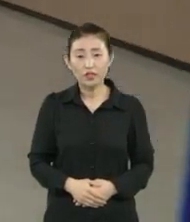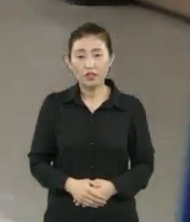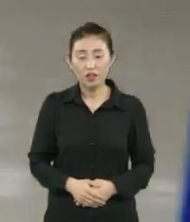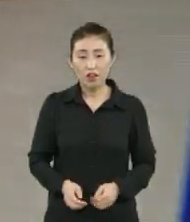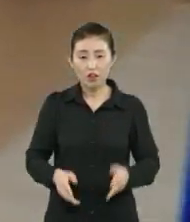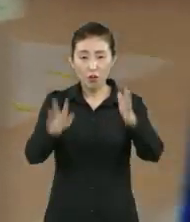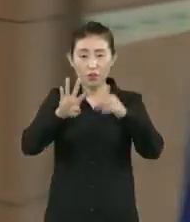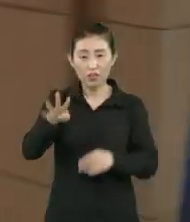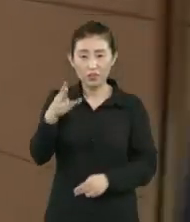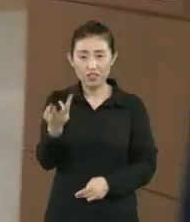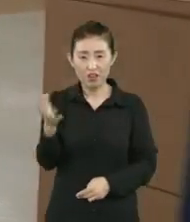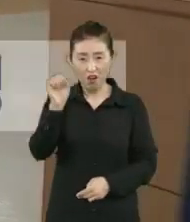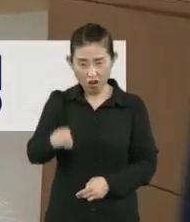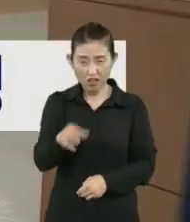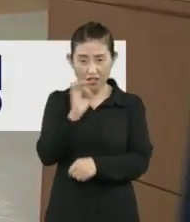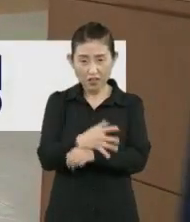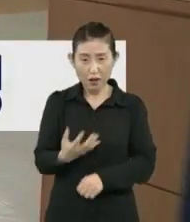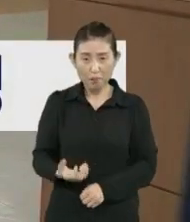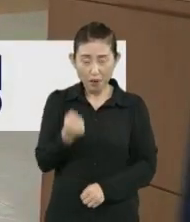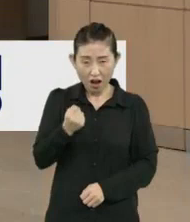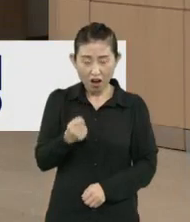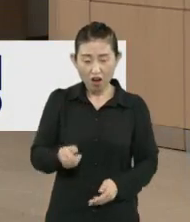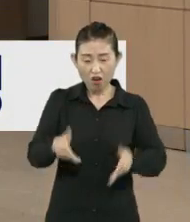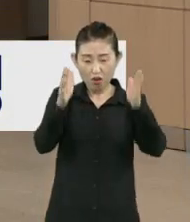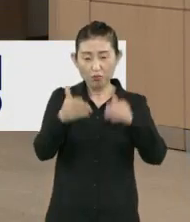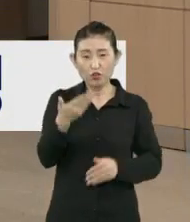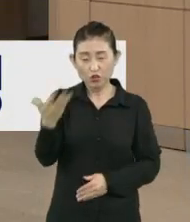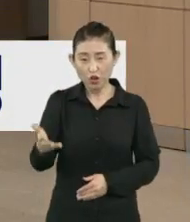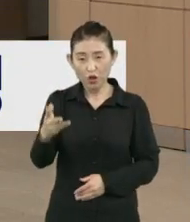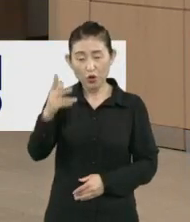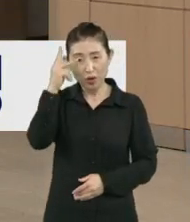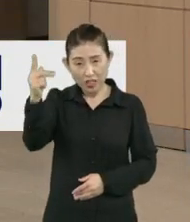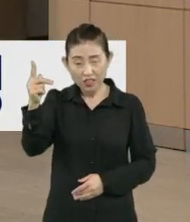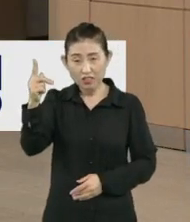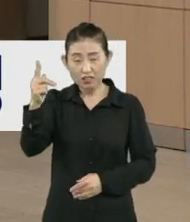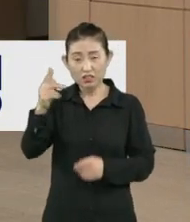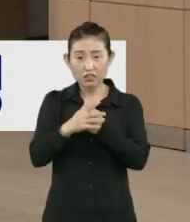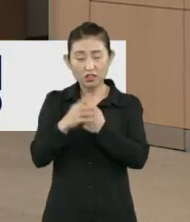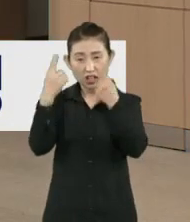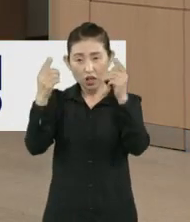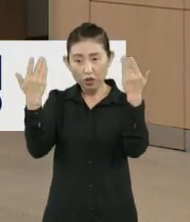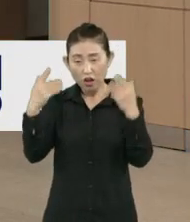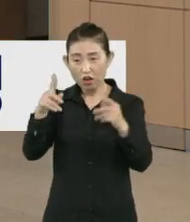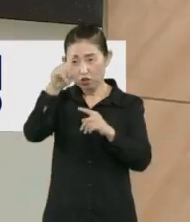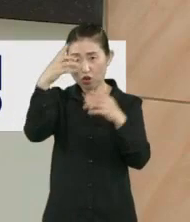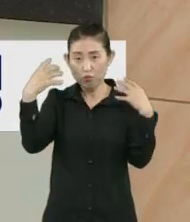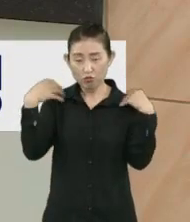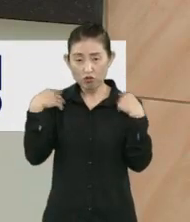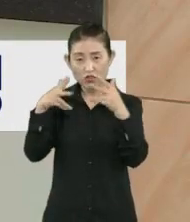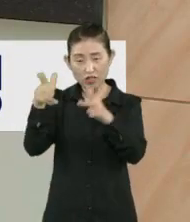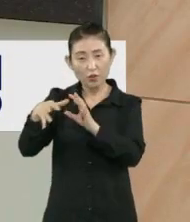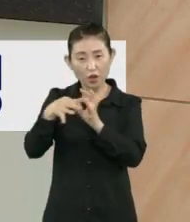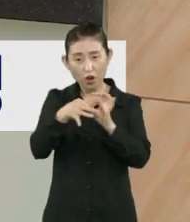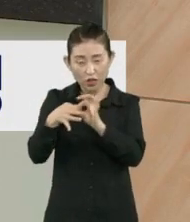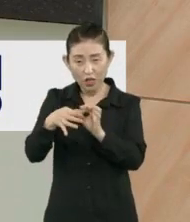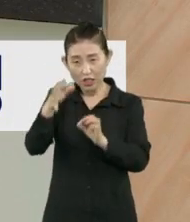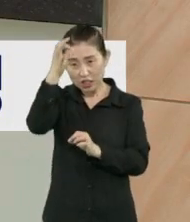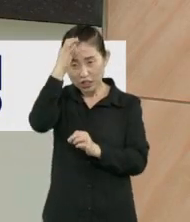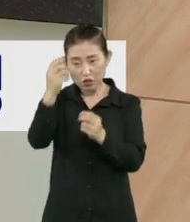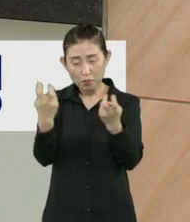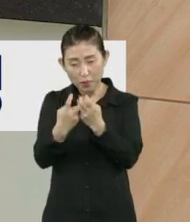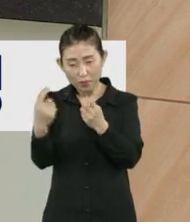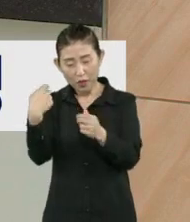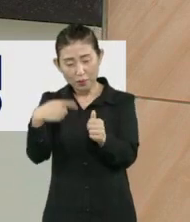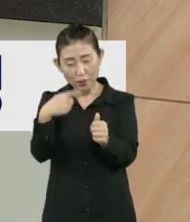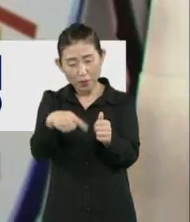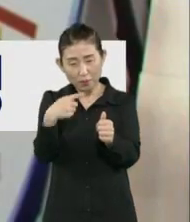건물을 304 억 원에 매입해 공간을 제공하면 카이스트가 정부 지원 사업과 연계해 에 기술과 투자 연결 등 노하우를 전수해